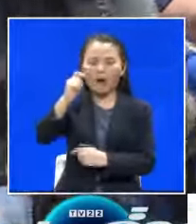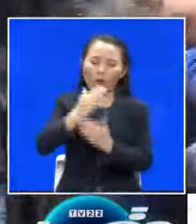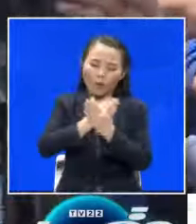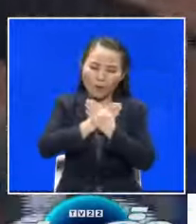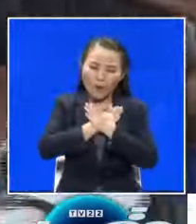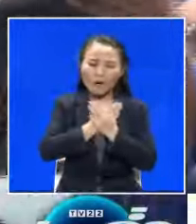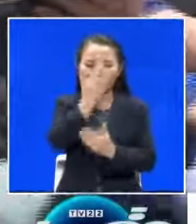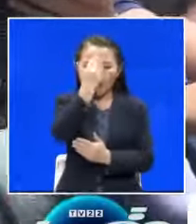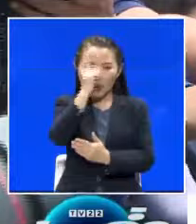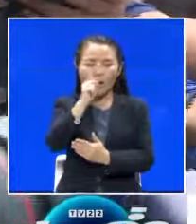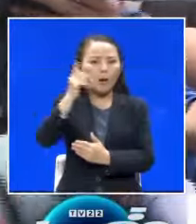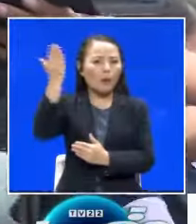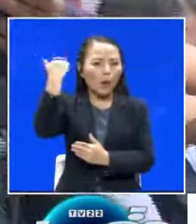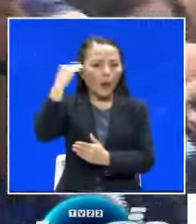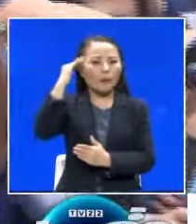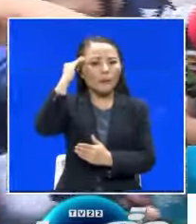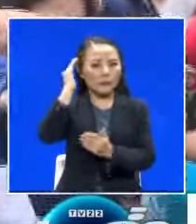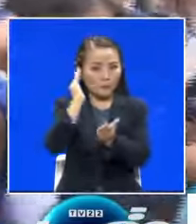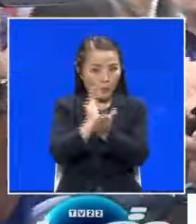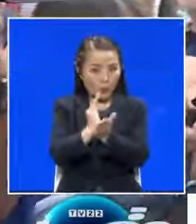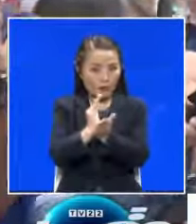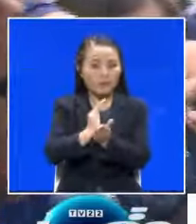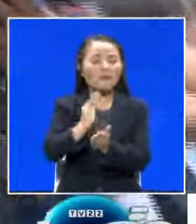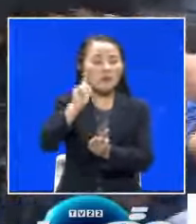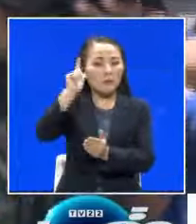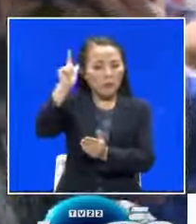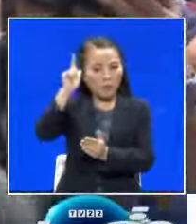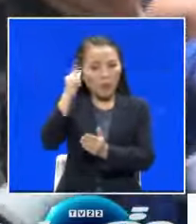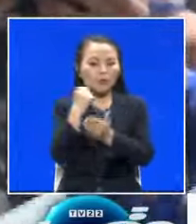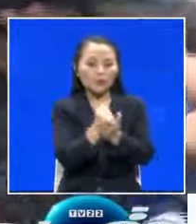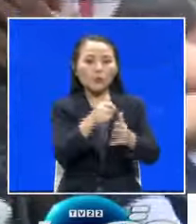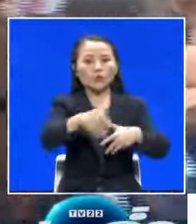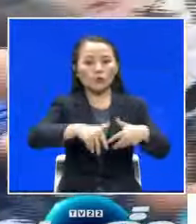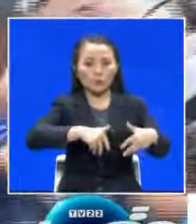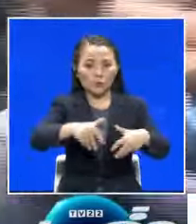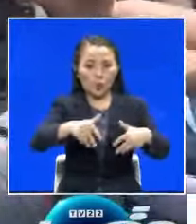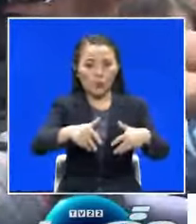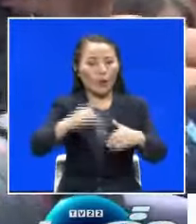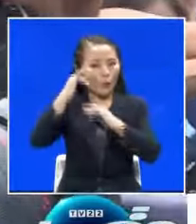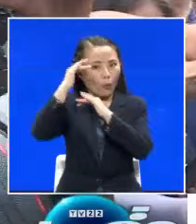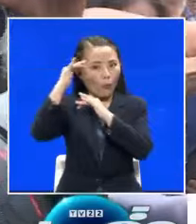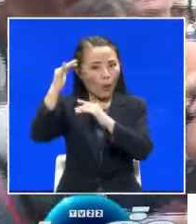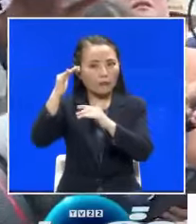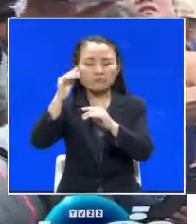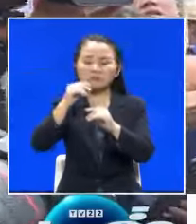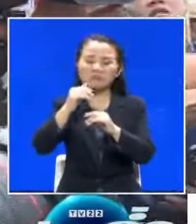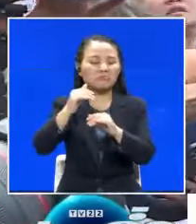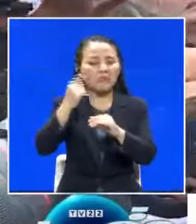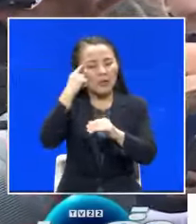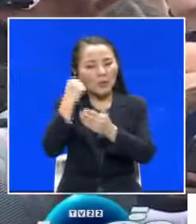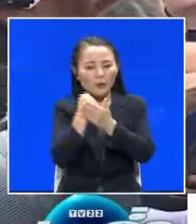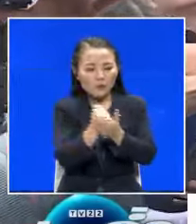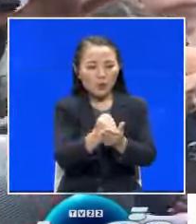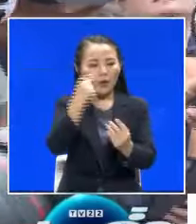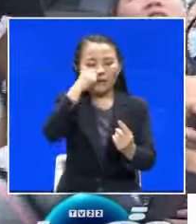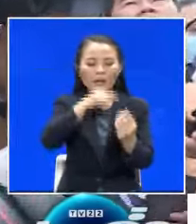ฐานะที่ท่านเคยเป็นตำรวจแล้วก็เคยช่วยเหลือประชาชนโดยไม่ได้หวังสิ่งอื่นนอกจากช่วยเพื่อ